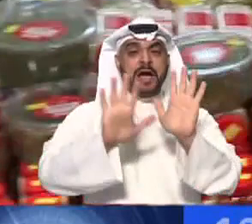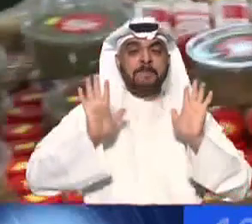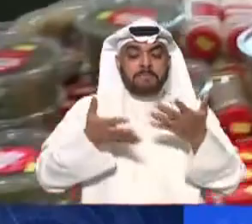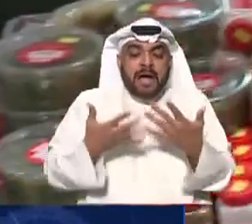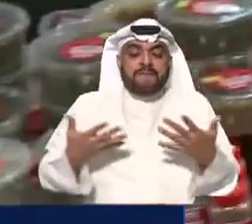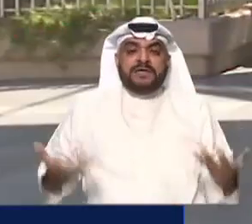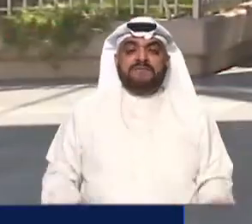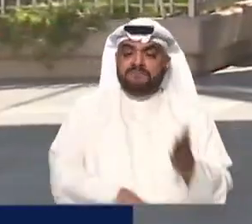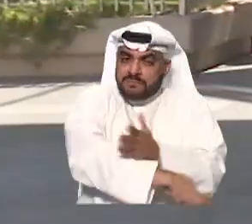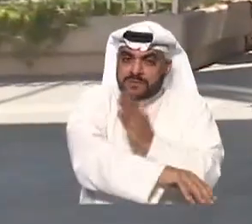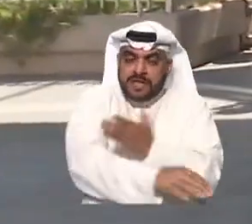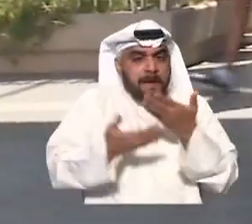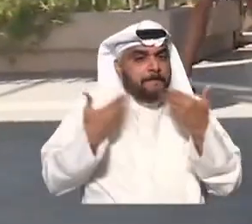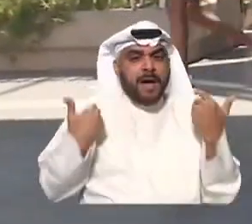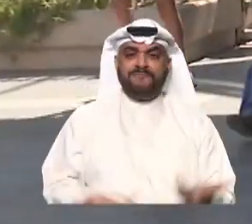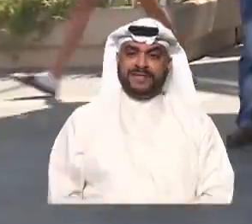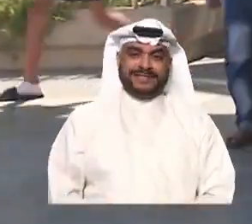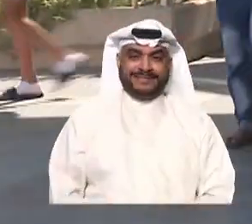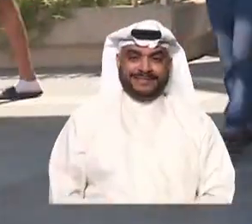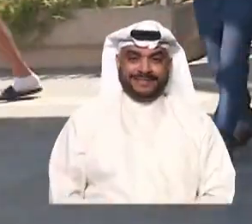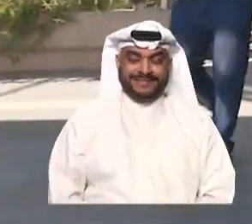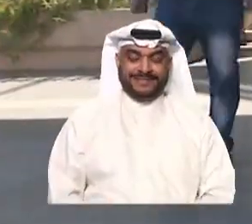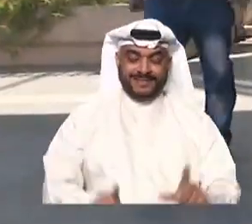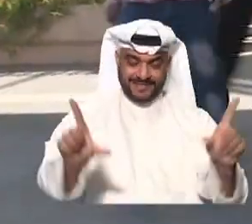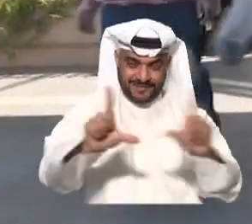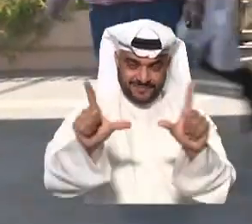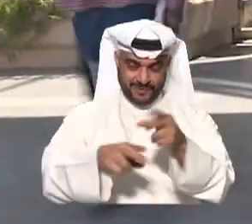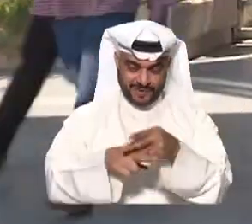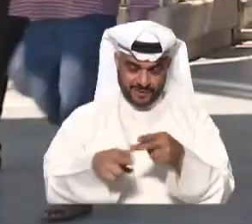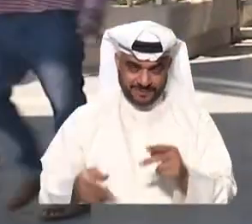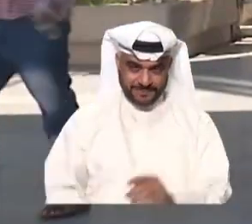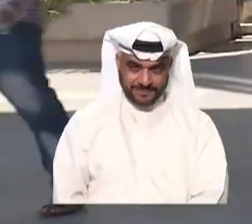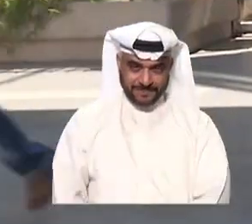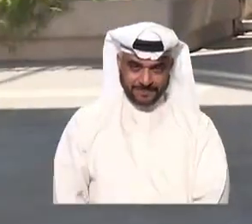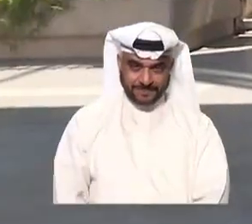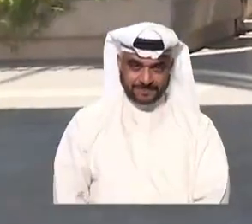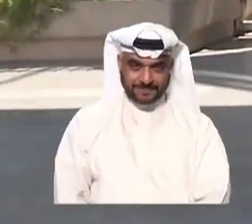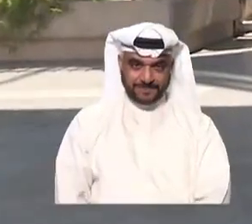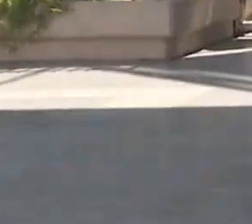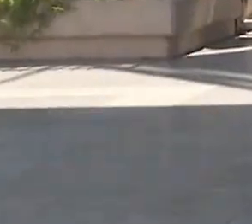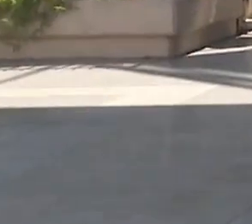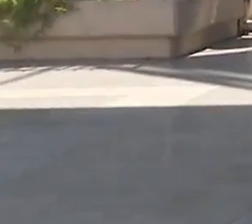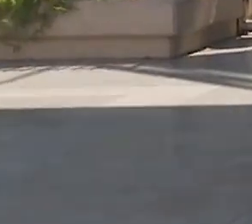والإبطاء من انتشار هذا الوباء القاتل. ديما دحدال، تلفزيون دولة الكويت.